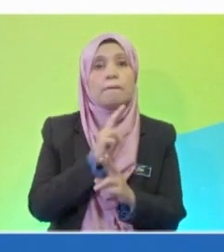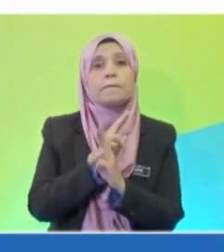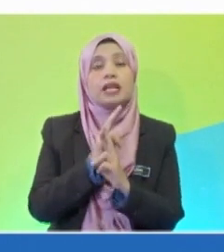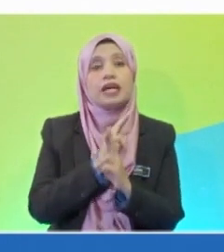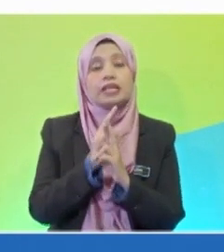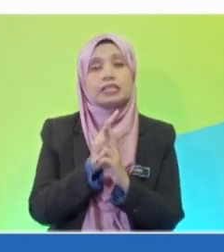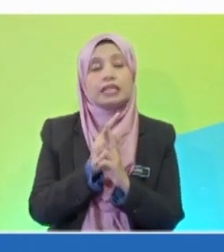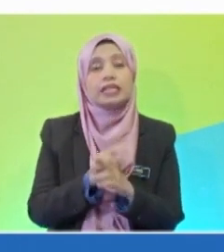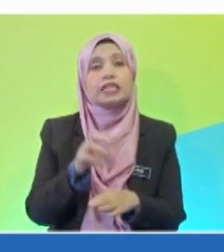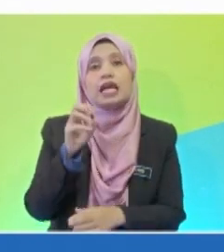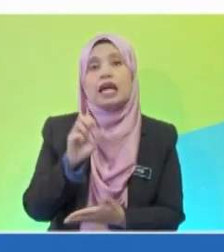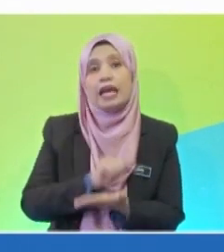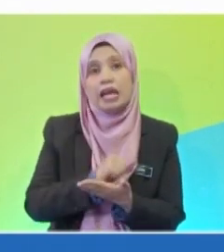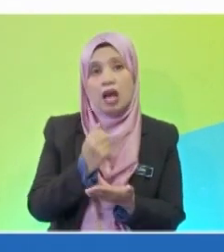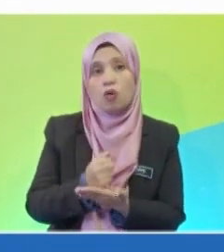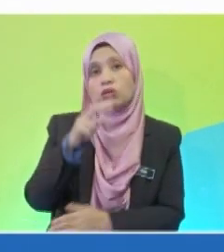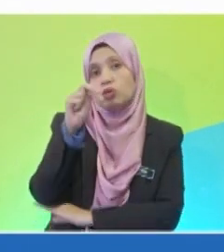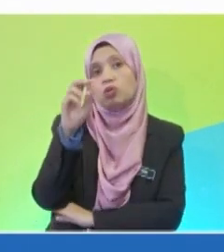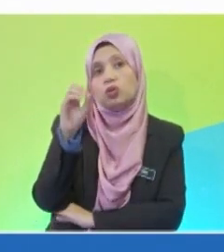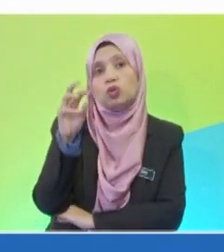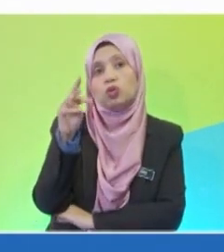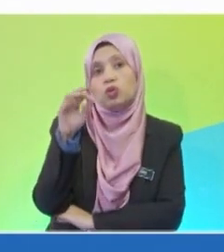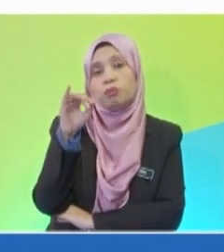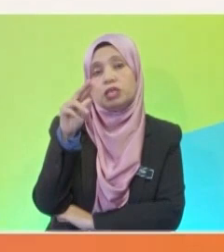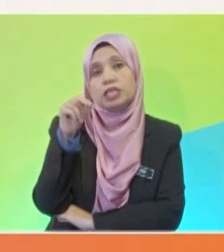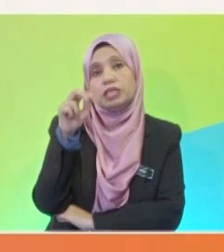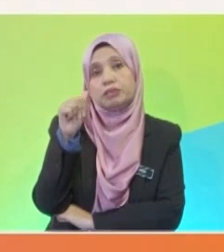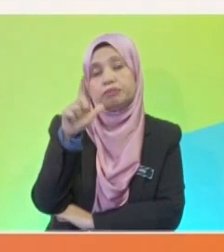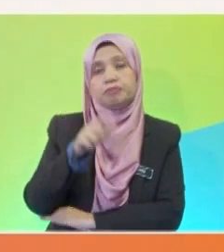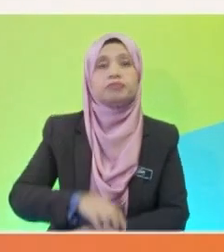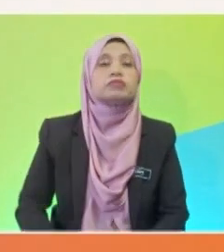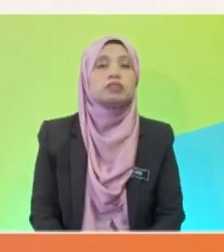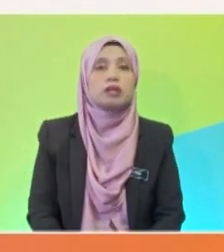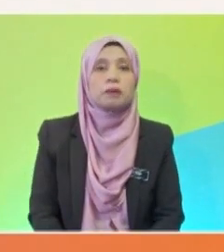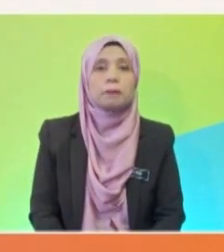ekonomi. Kenal pasti supaya awak dapat untung bersih yang tepat. Okey, kita pergi lagi.